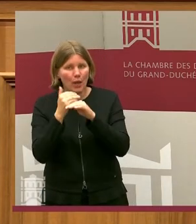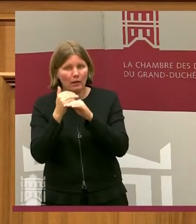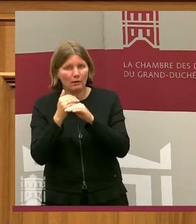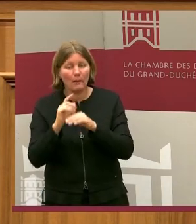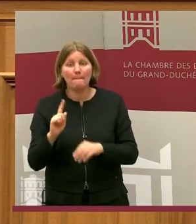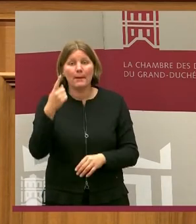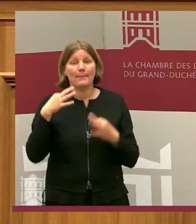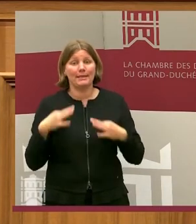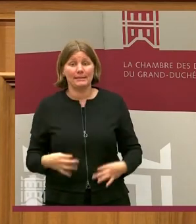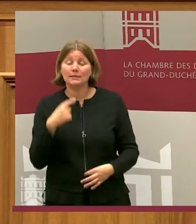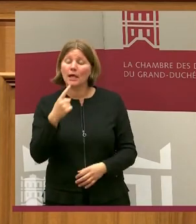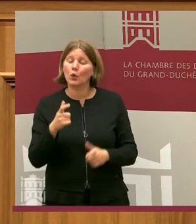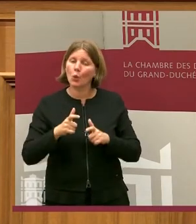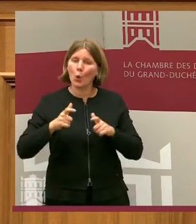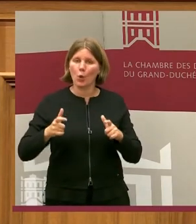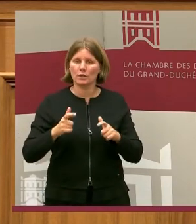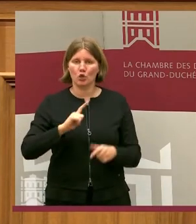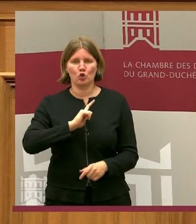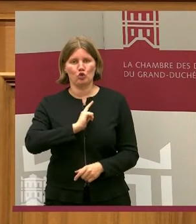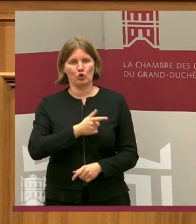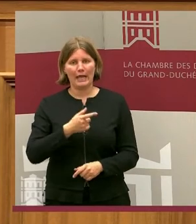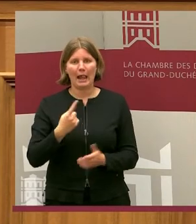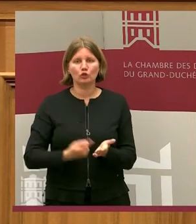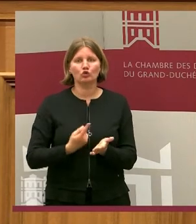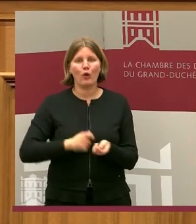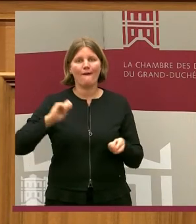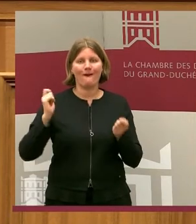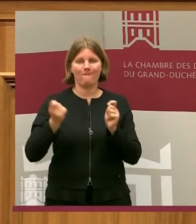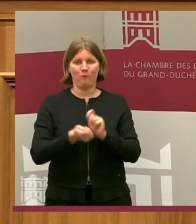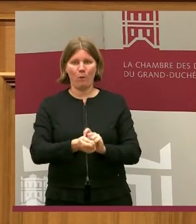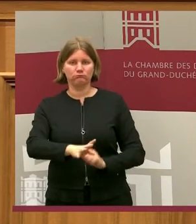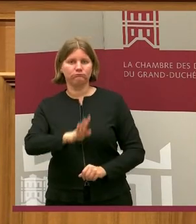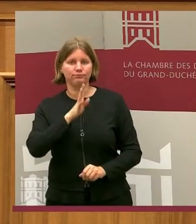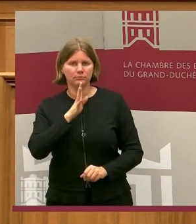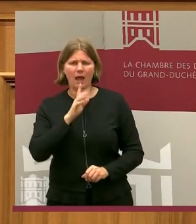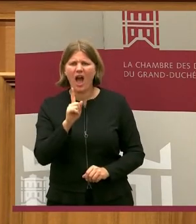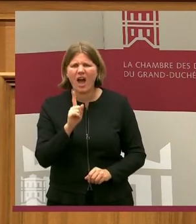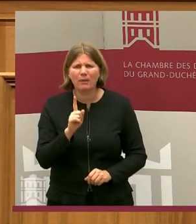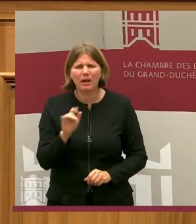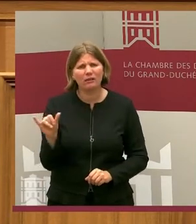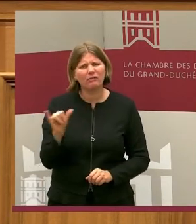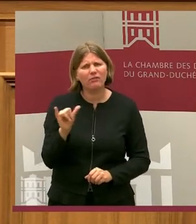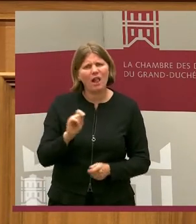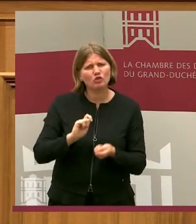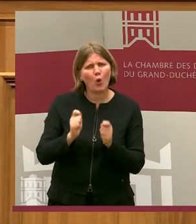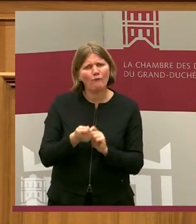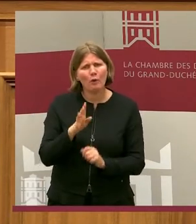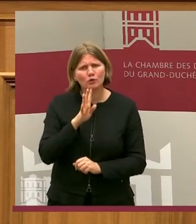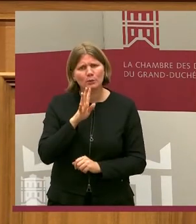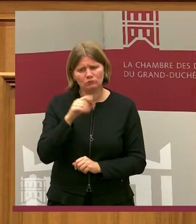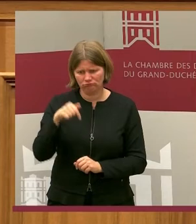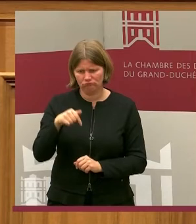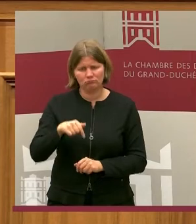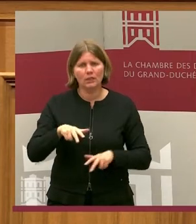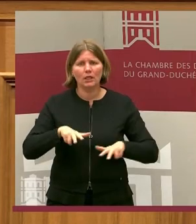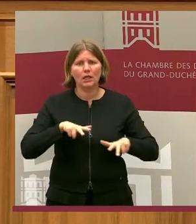großer sozialer Steuerreform geschwärzt. Ich frage mich dann aber, von welchen Reformen schwärzt zumindest keiner an dieser